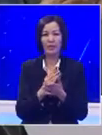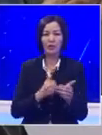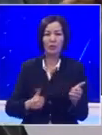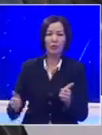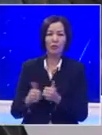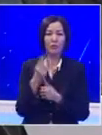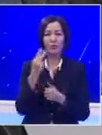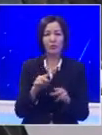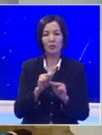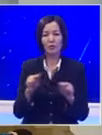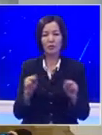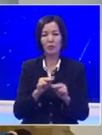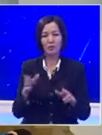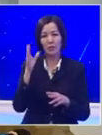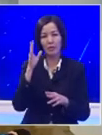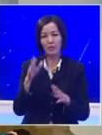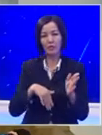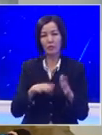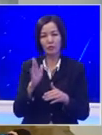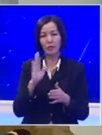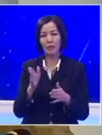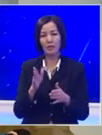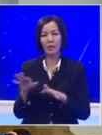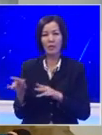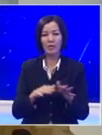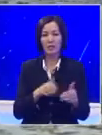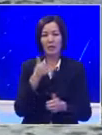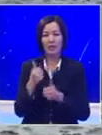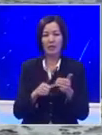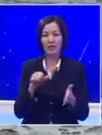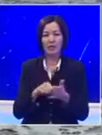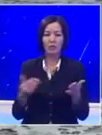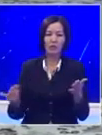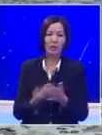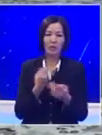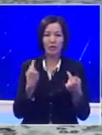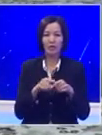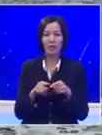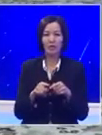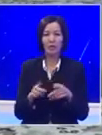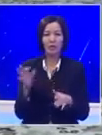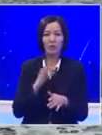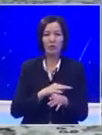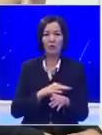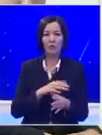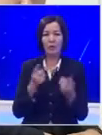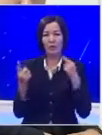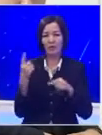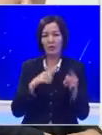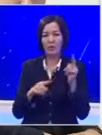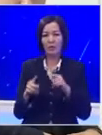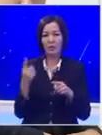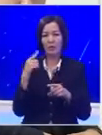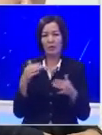20 ұстаз өзара біліктілігін анықтамақ. Шараға қатысушылар білім беру үрдісіндегі жаңа технологияларды қолдана отырып, шығармашылық